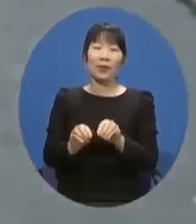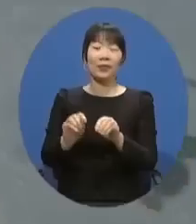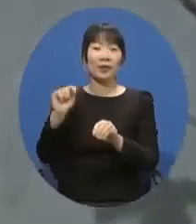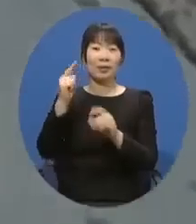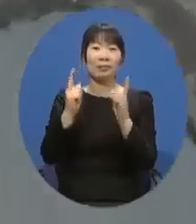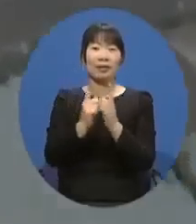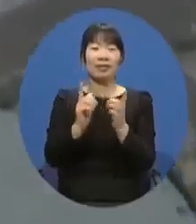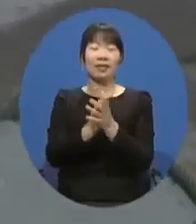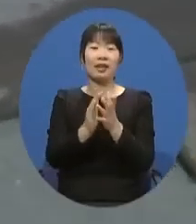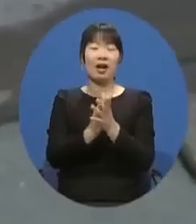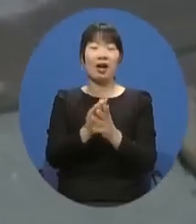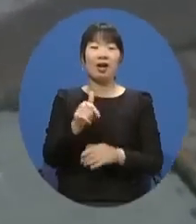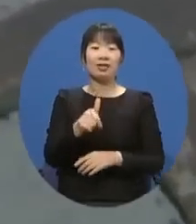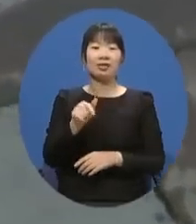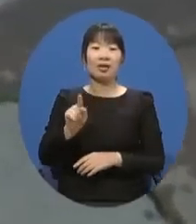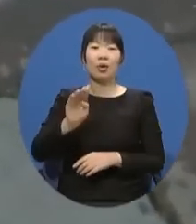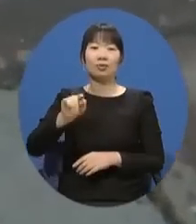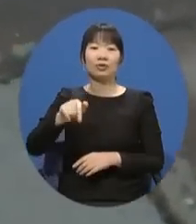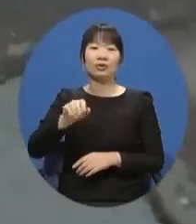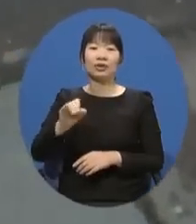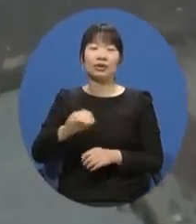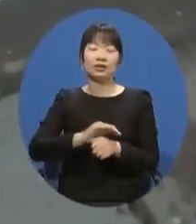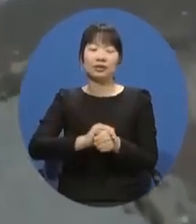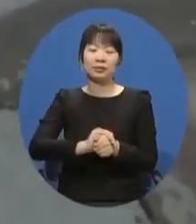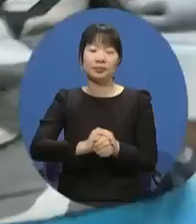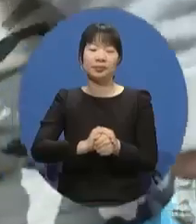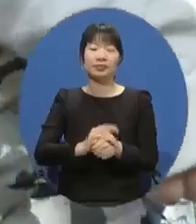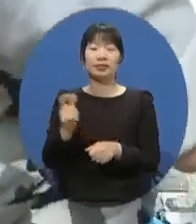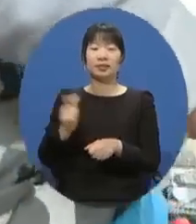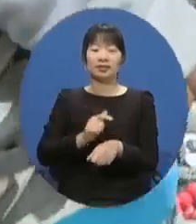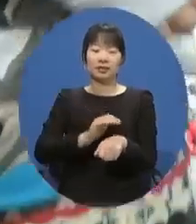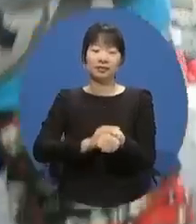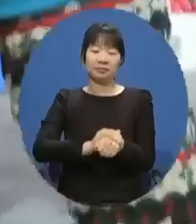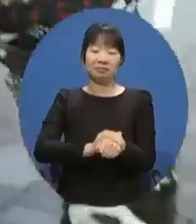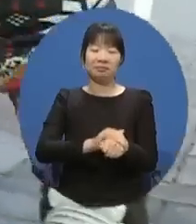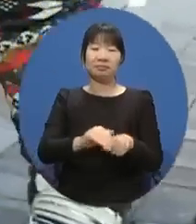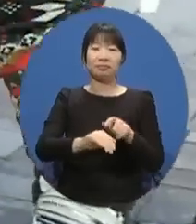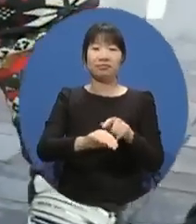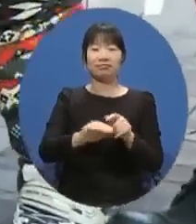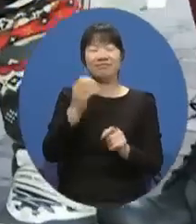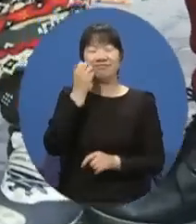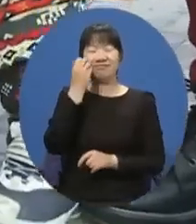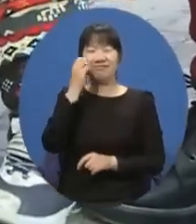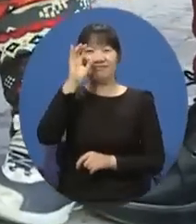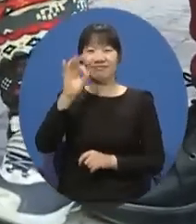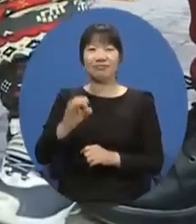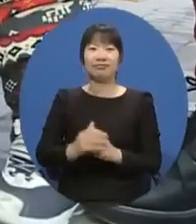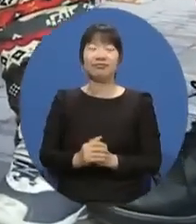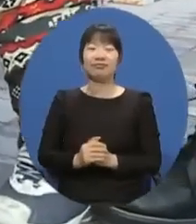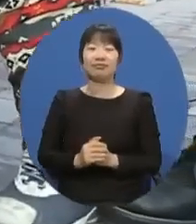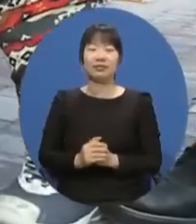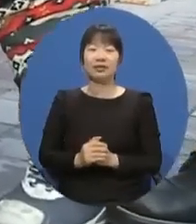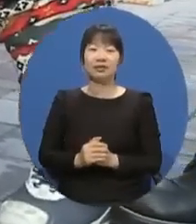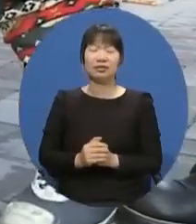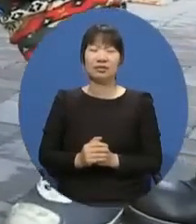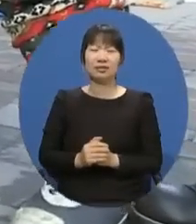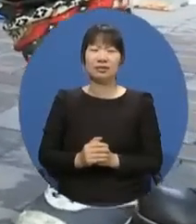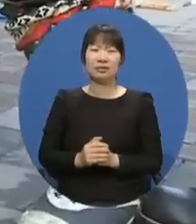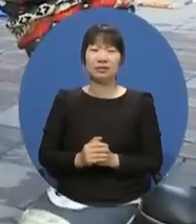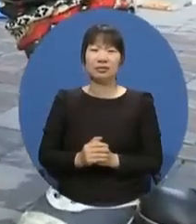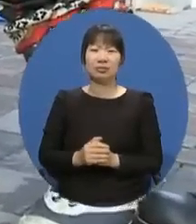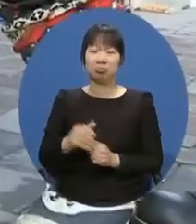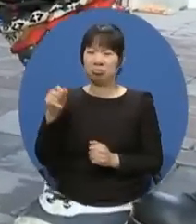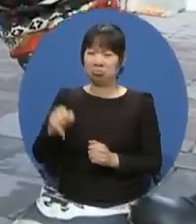다음에 만난 친구는 바로 거북이. 딱딱한 거북이의 등이 마냥 신기합니다. 아니야, 지지 아니야.